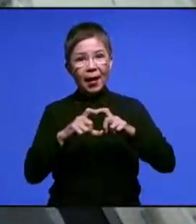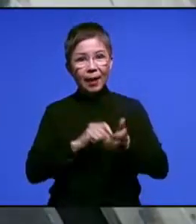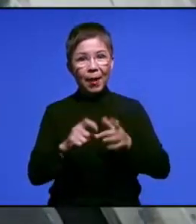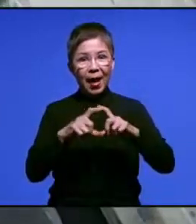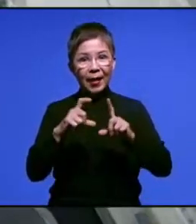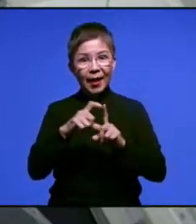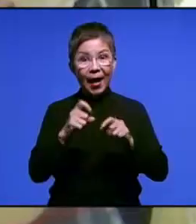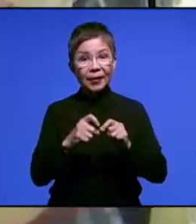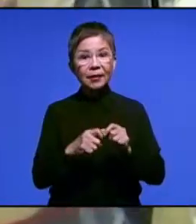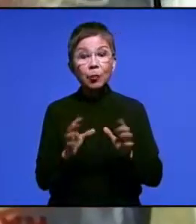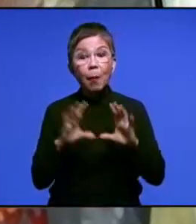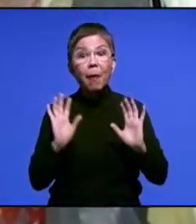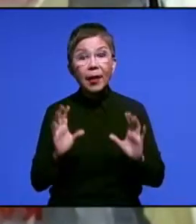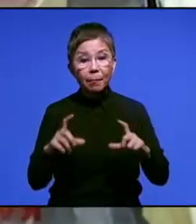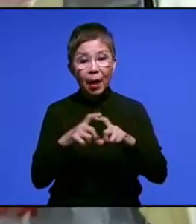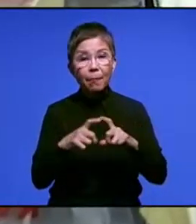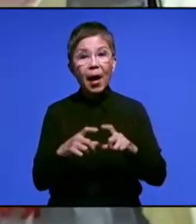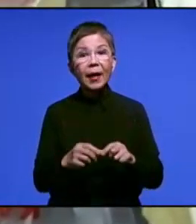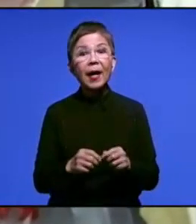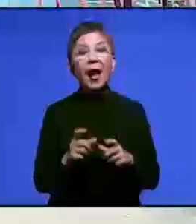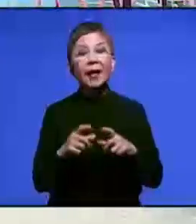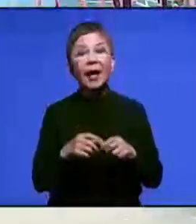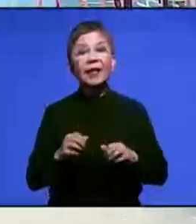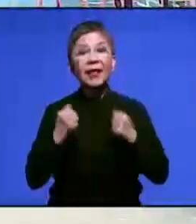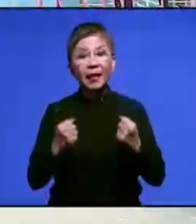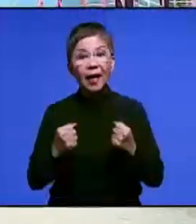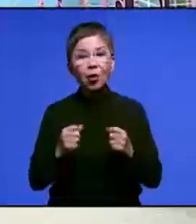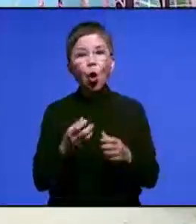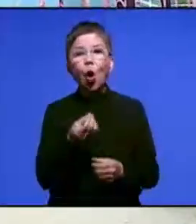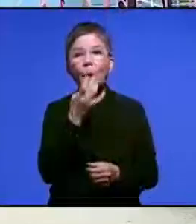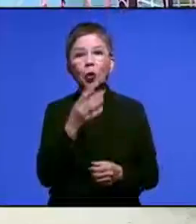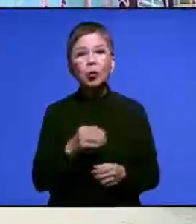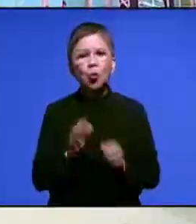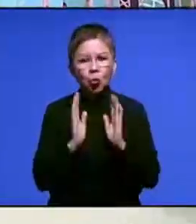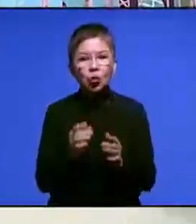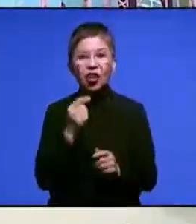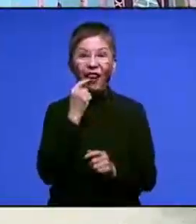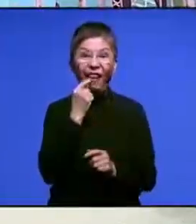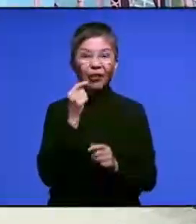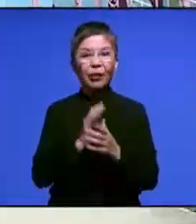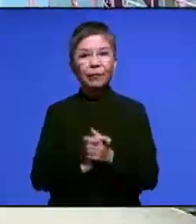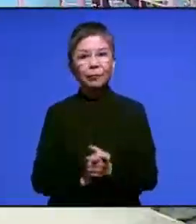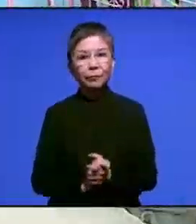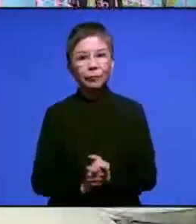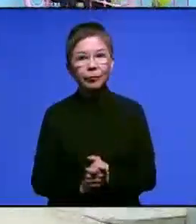namun juga telah mengamankan sejumlah barang bukti seperti alat kesehatan dan juga obat-obatan yang terdapat di dalam rumah tersebut.